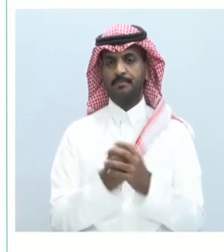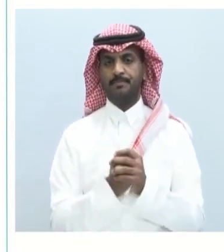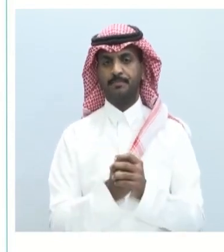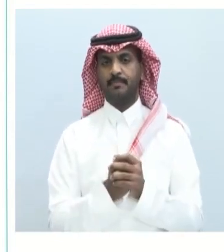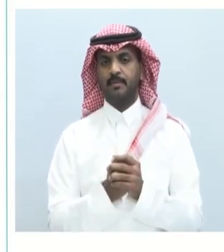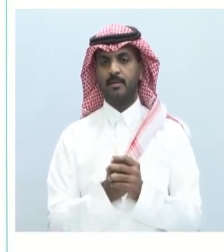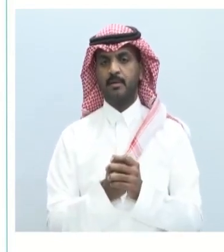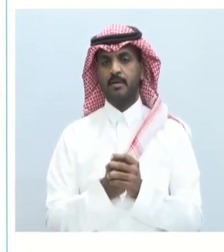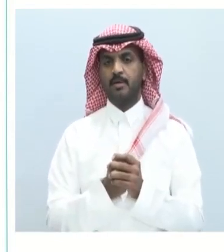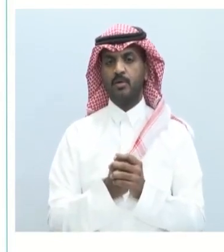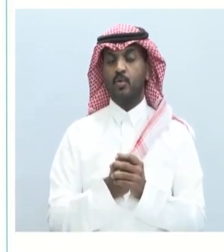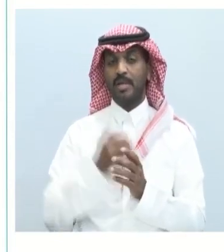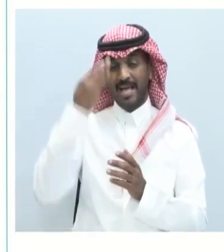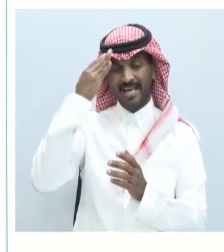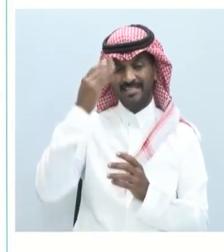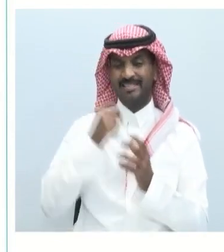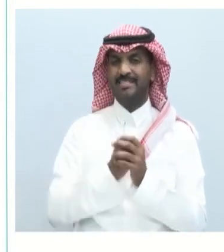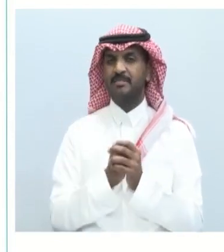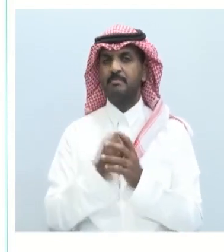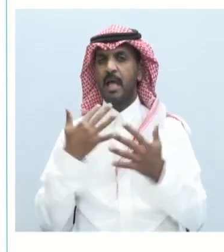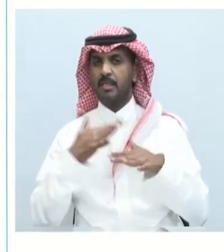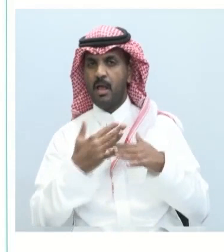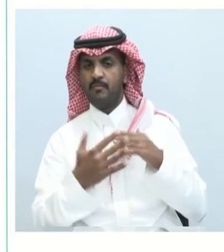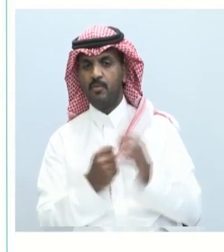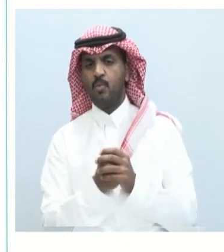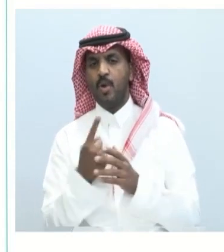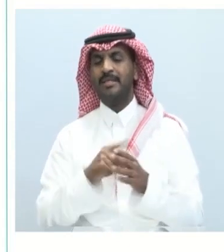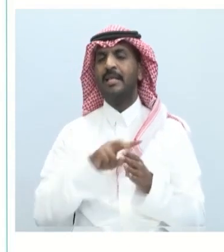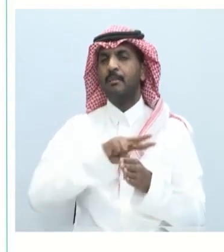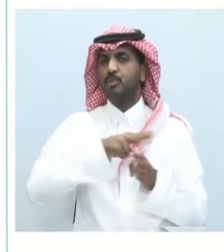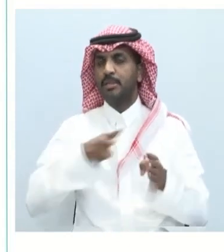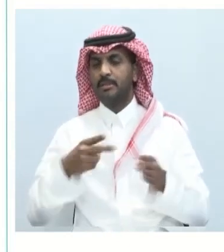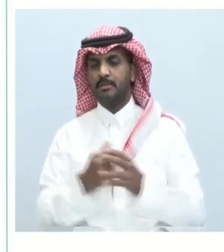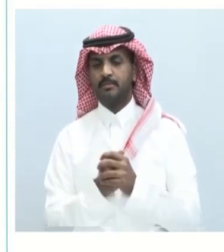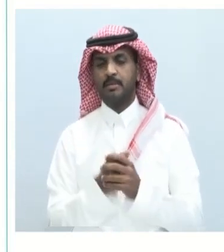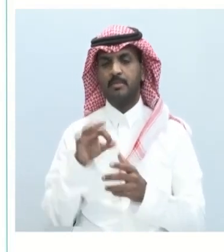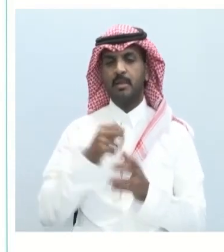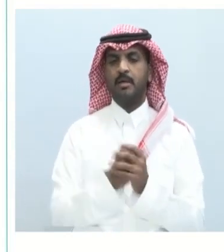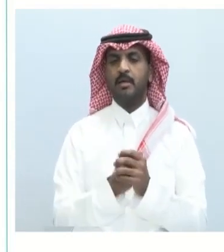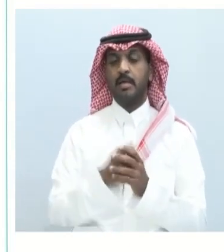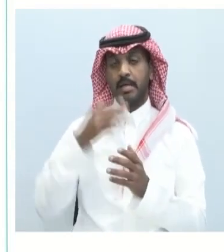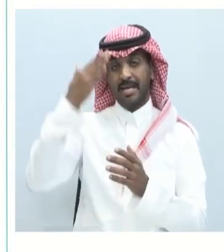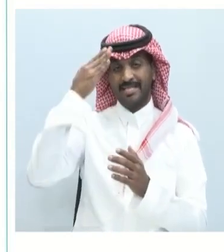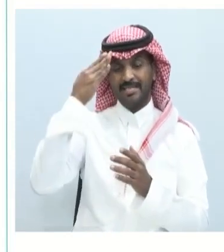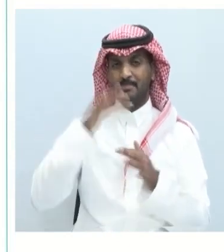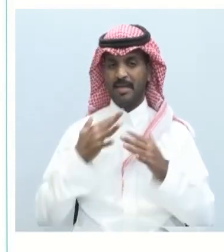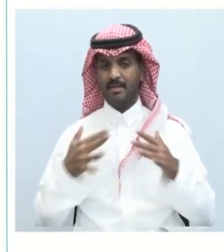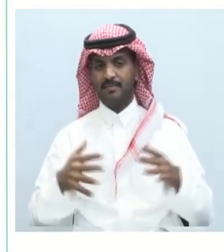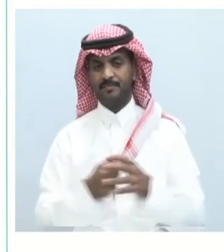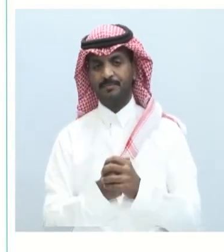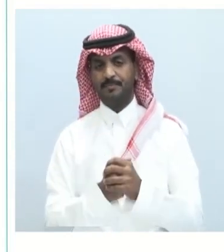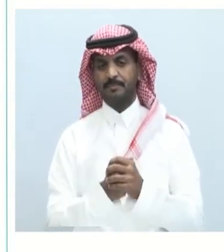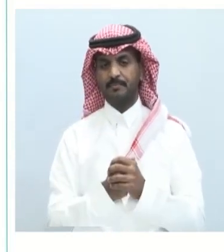الثاني علاقه راس باطراف او واحد الى متعدد من الامثله على علاقه راس باطراف في